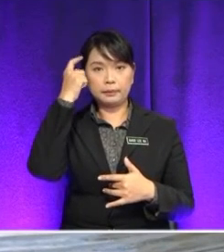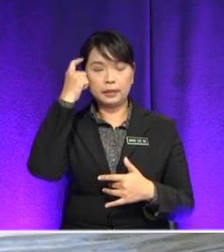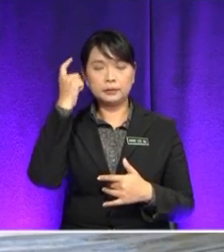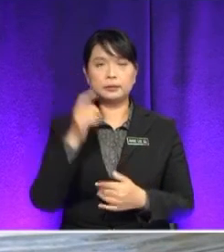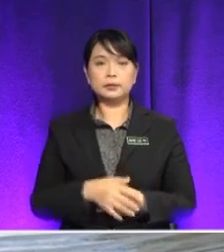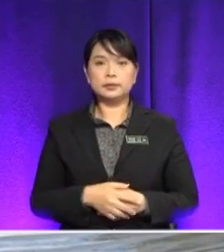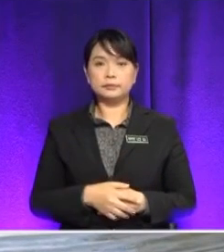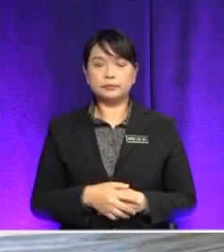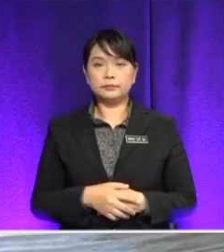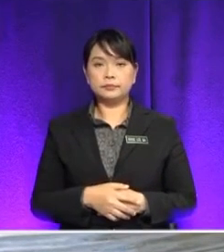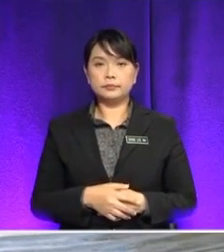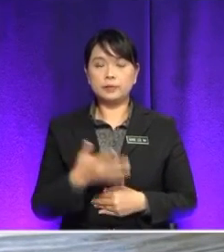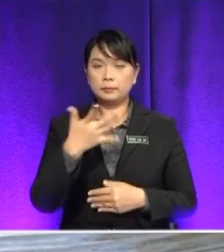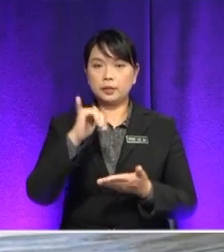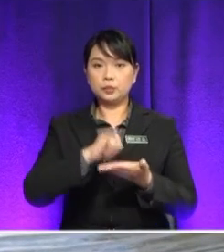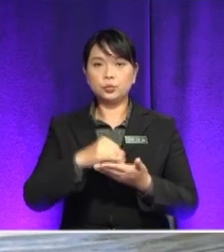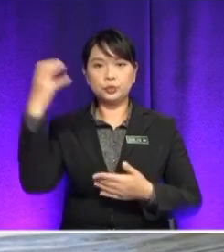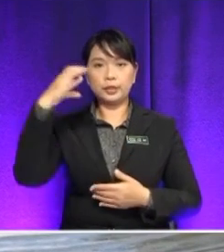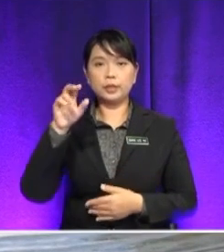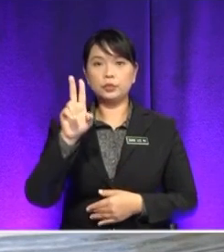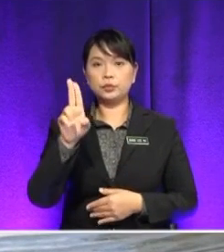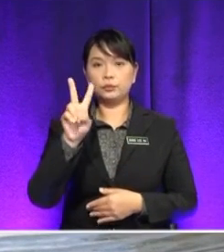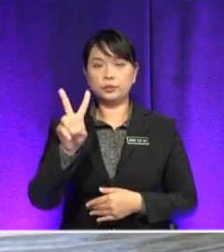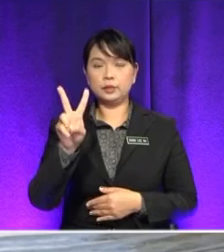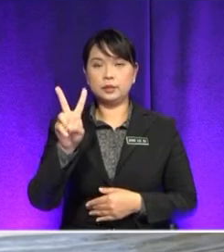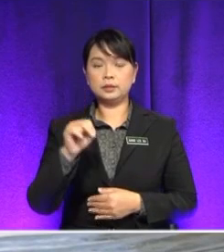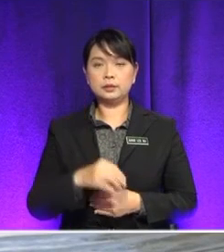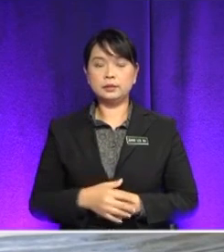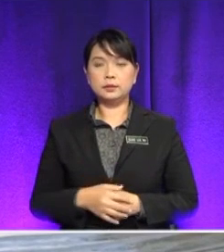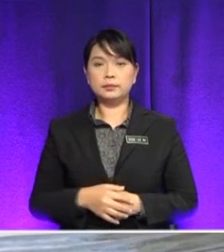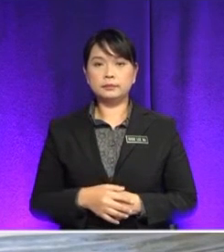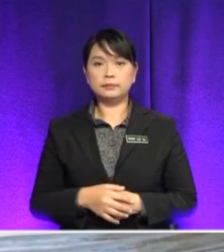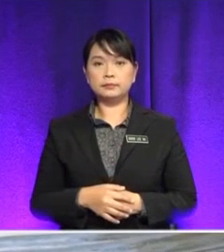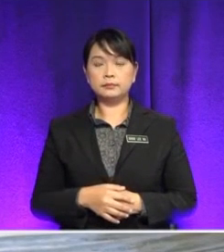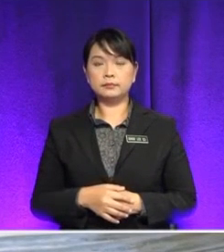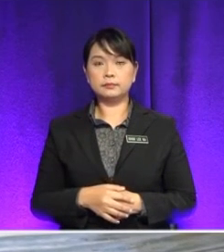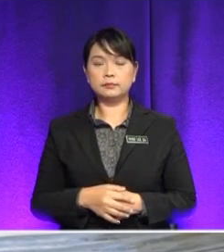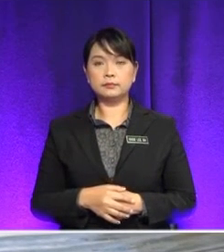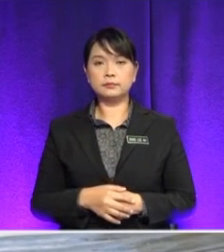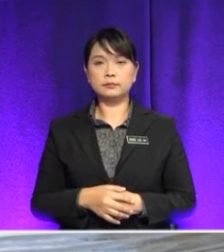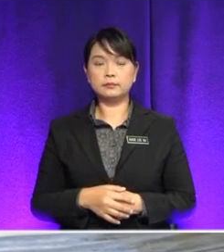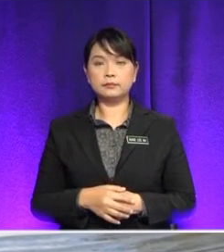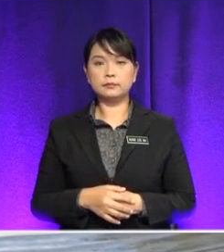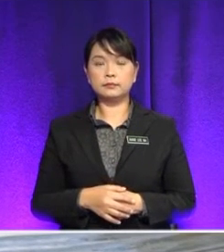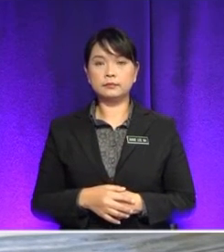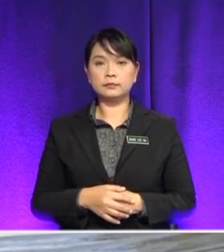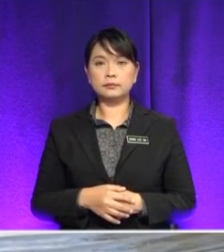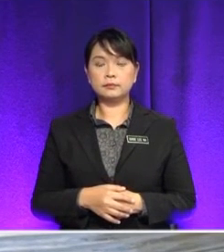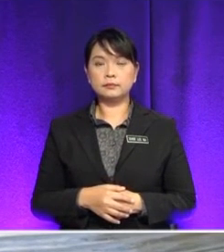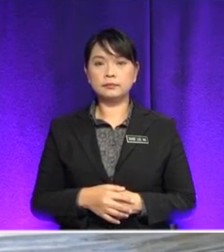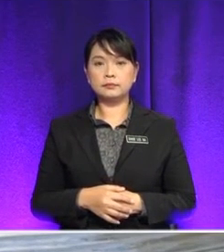pada cahaya acara Ungu atau muslimah tragis kalah sebetulnya sebabnya atau munib enak sampai ke bumi